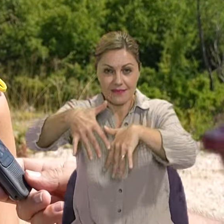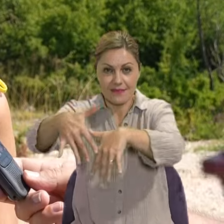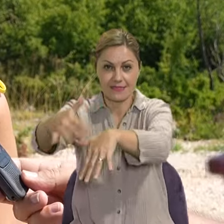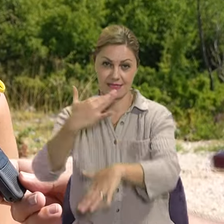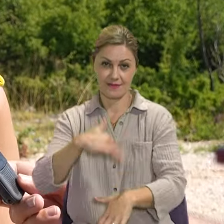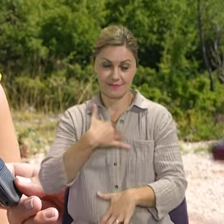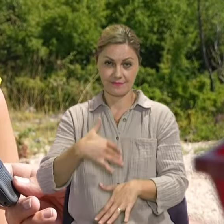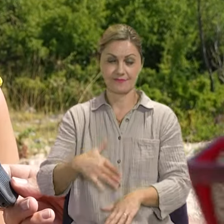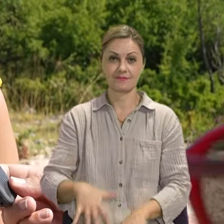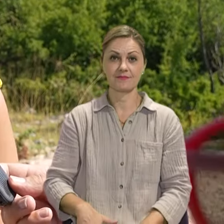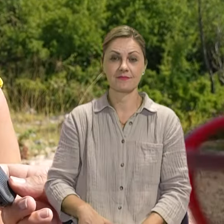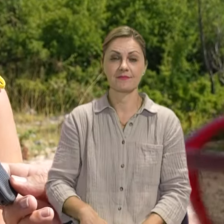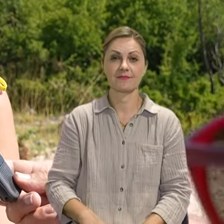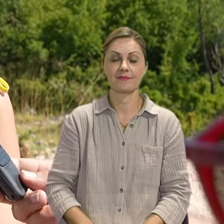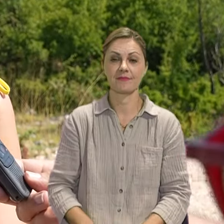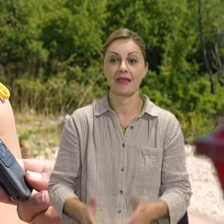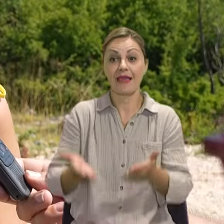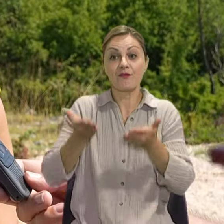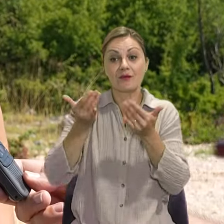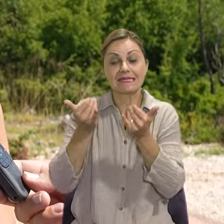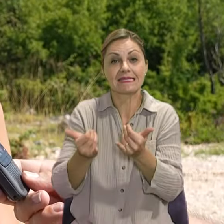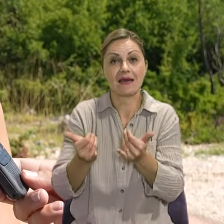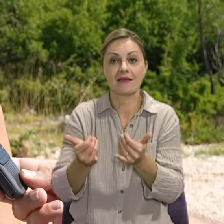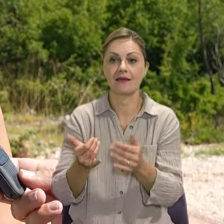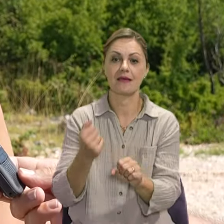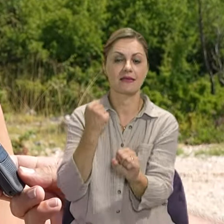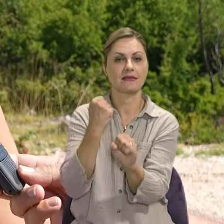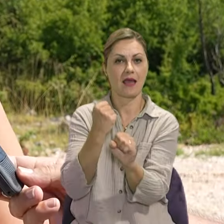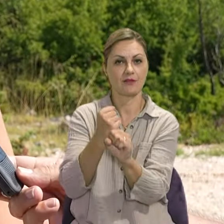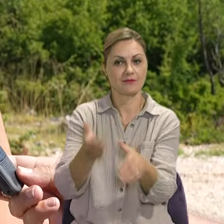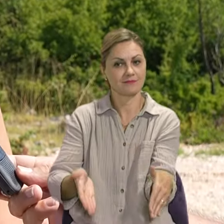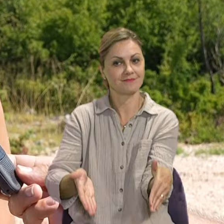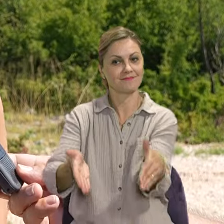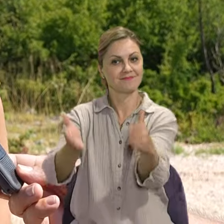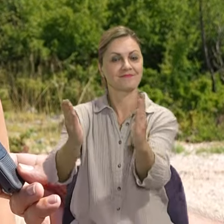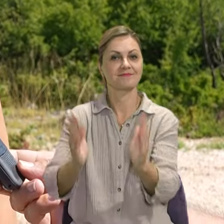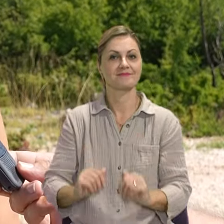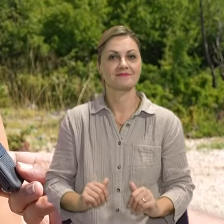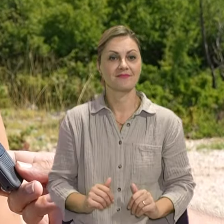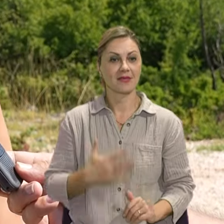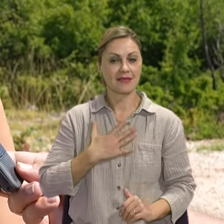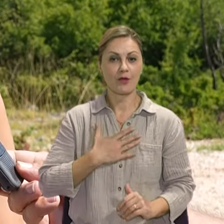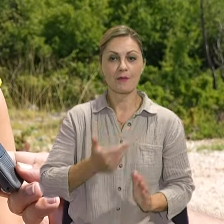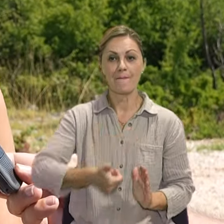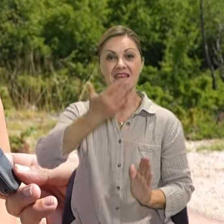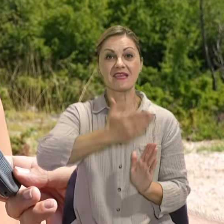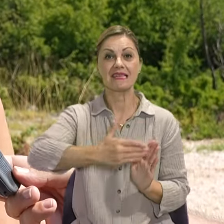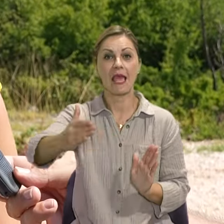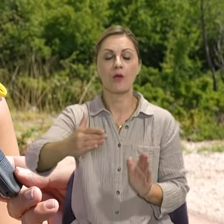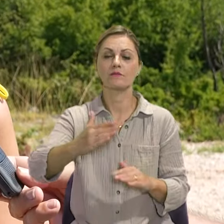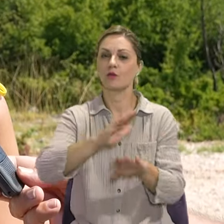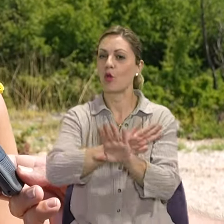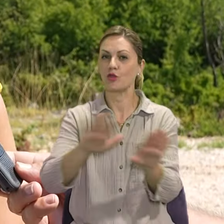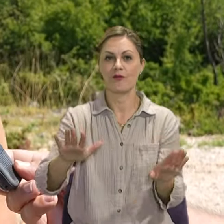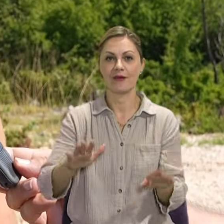U koroni smo prezentirali virtualnu šetnju, a sada je došao na red izvođenje radova, tako da evo izrazito nas veseli što je prva